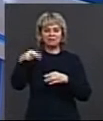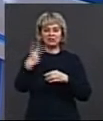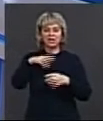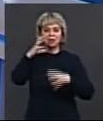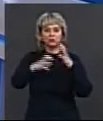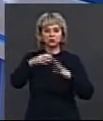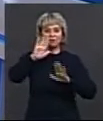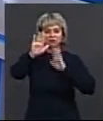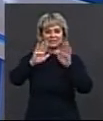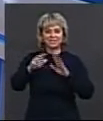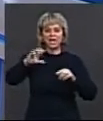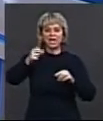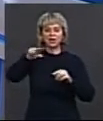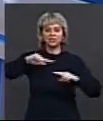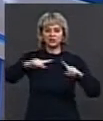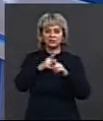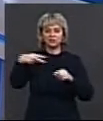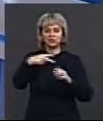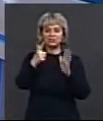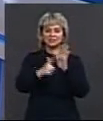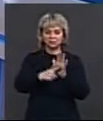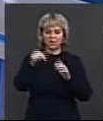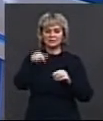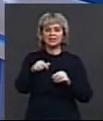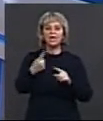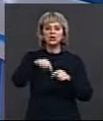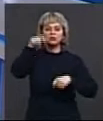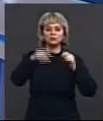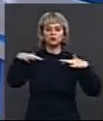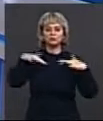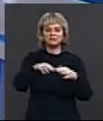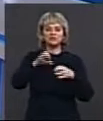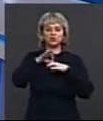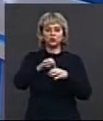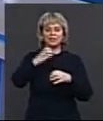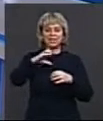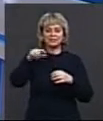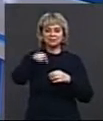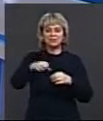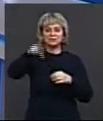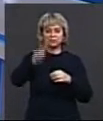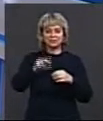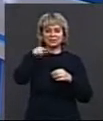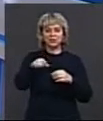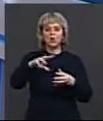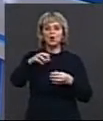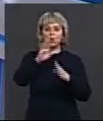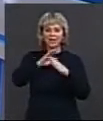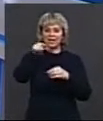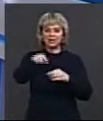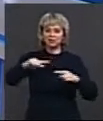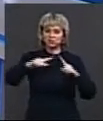вторая международная выставка «Экотех-2017». Этот форум собрал ведущих экспертов и специалистов по